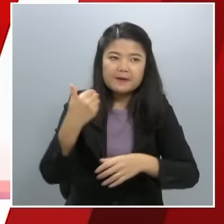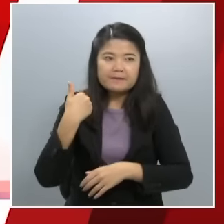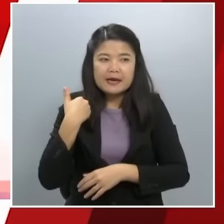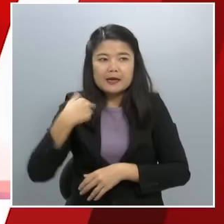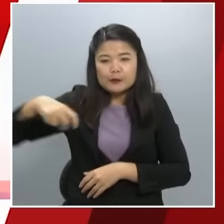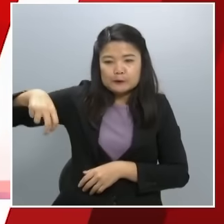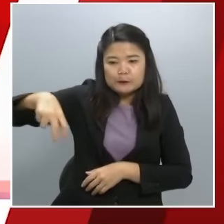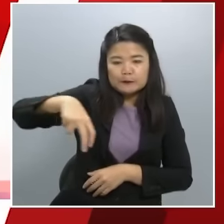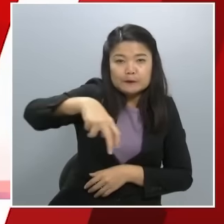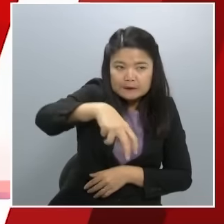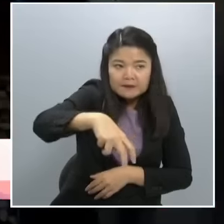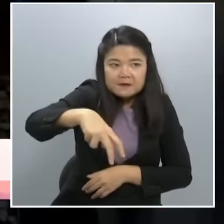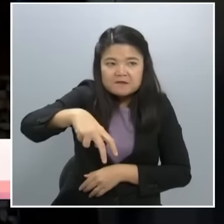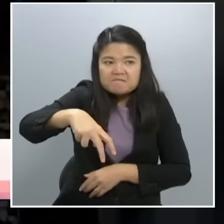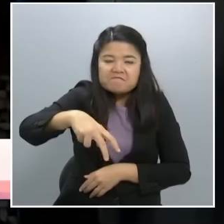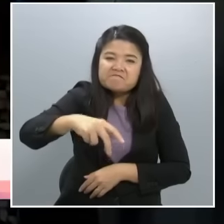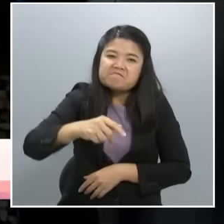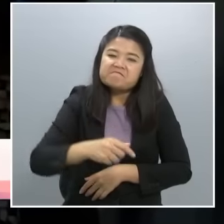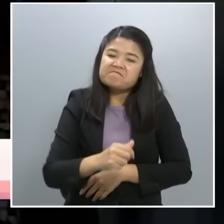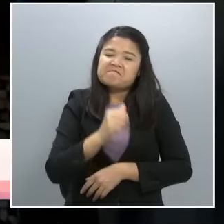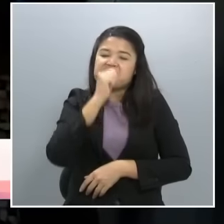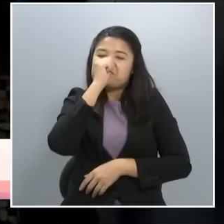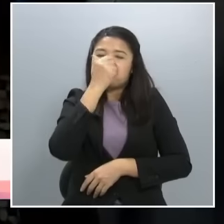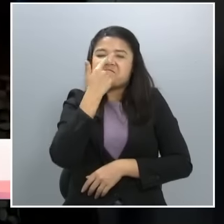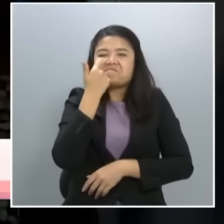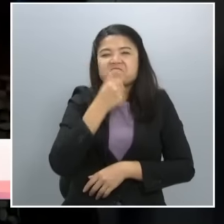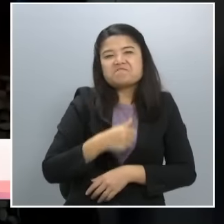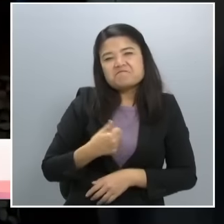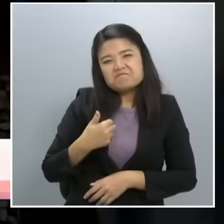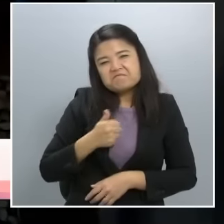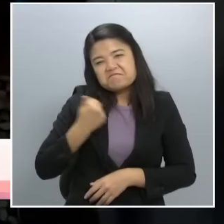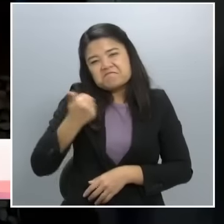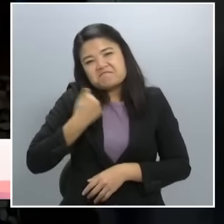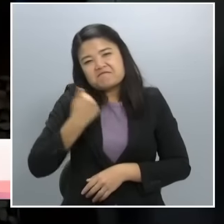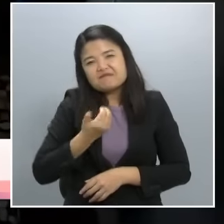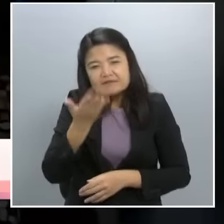านมายืนท่าทางกวนประสาทชวนหาเรื่อง